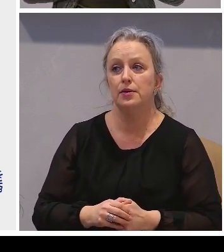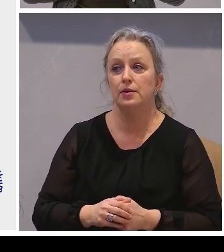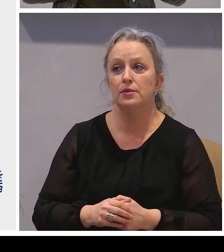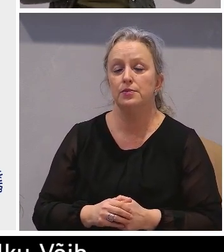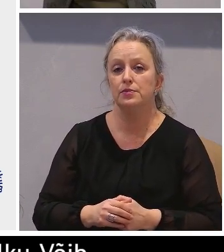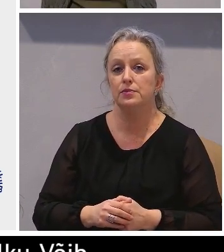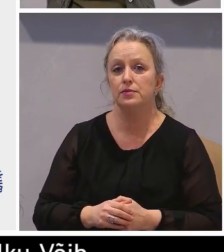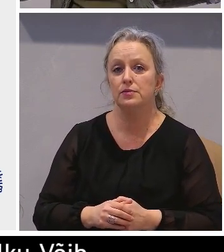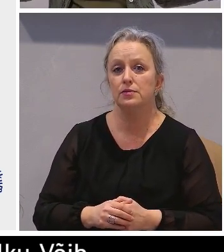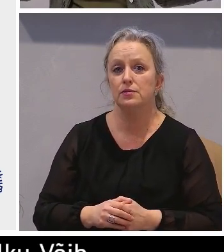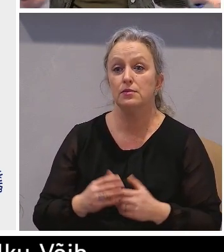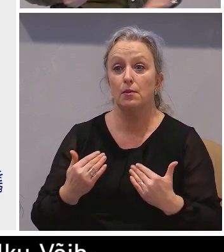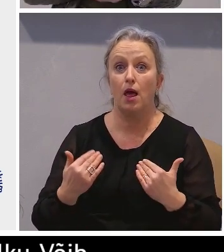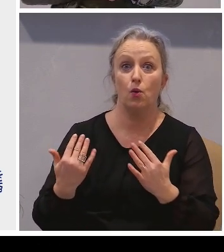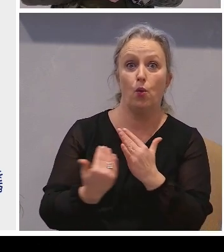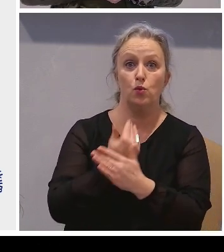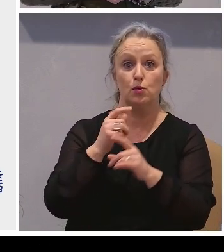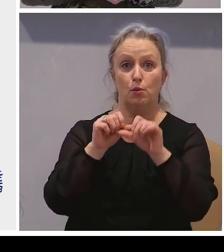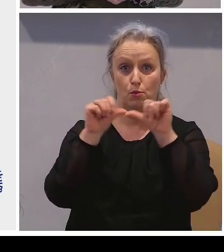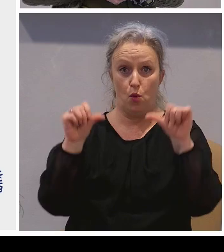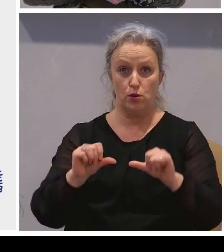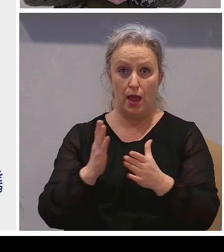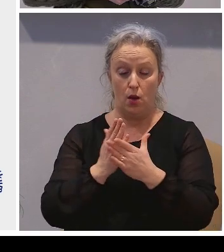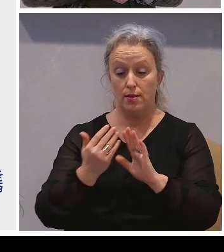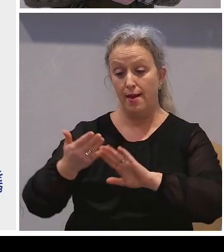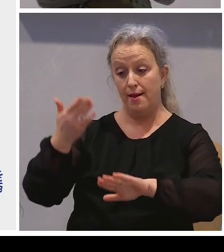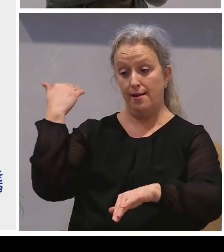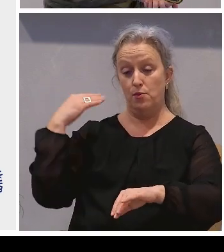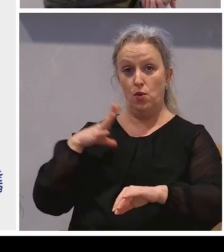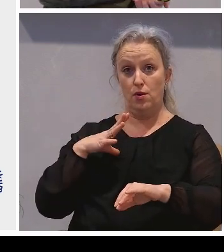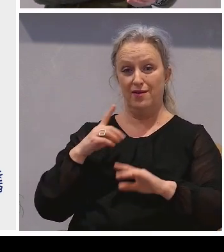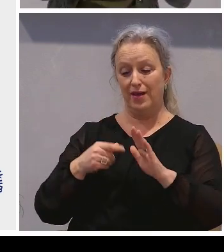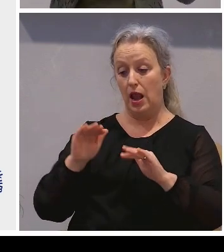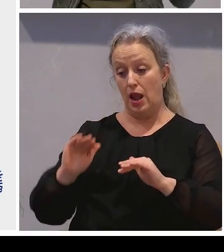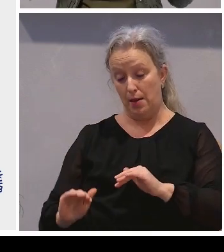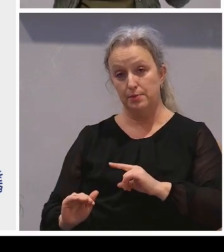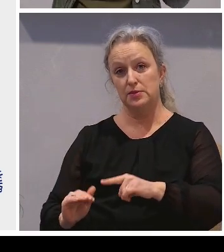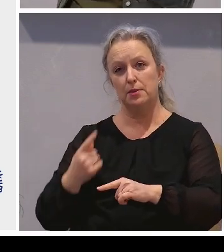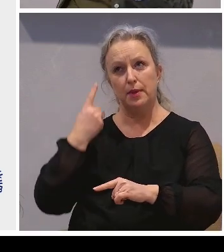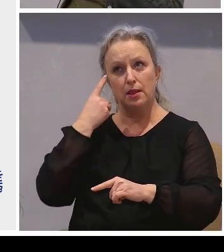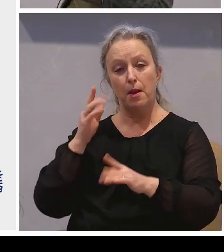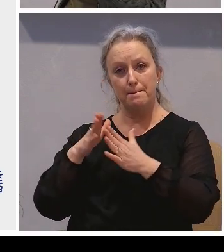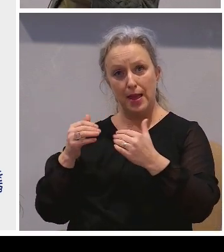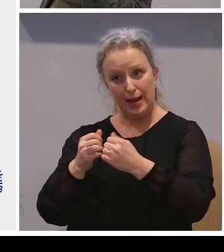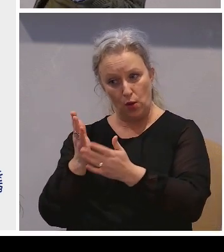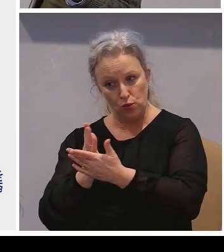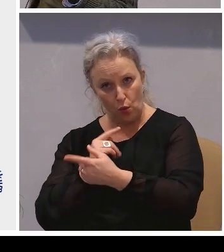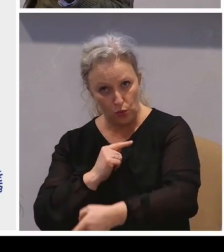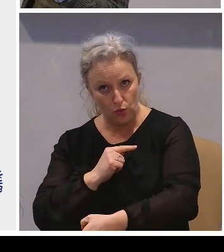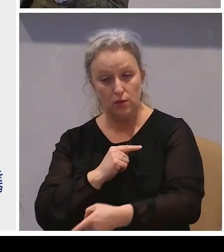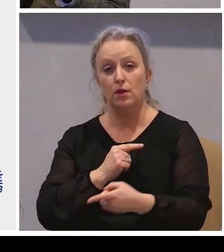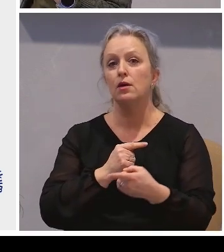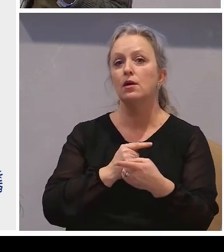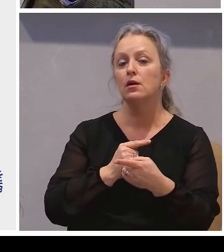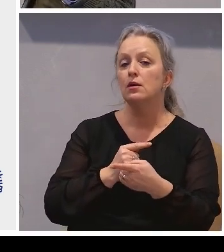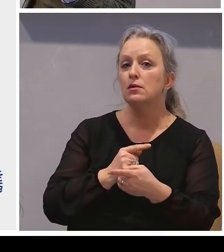et nüüd on meil uus mudel, et kui vanasti oli siis ja kui me räägime lapsest, et Here meil on we are perekond contrasting the ja siis on previous seal model with a